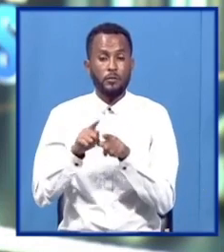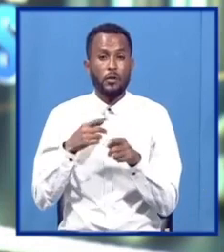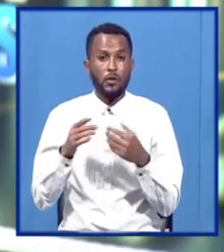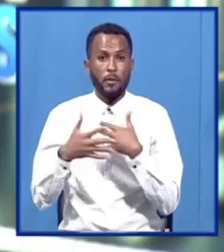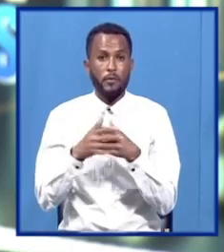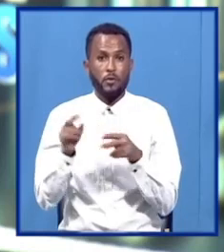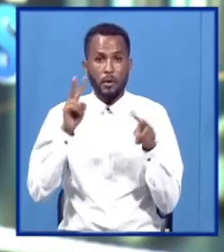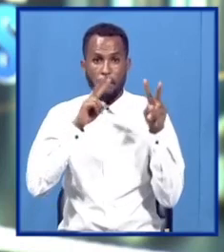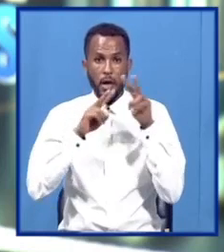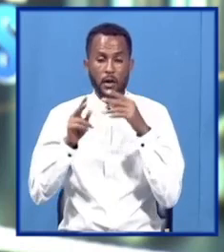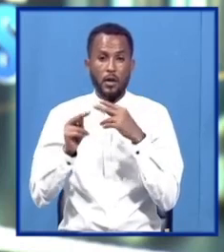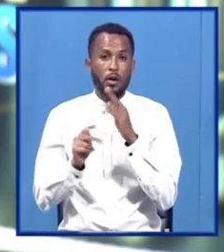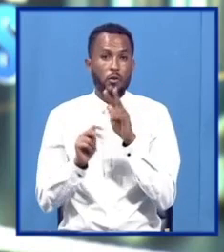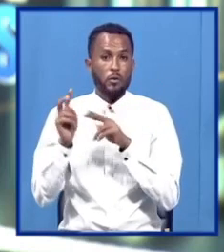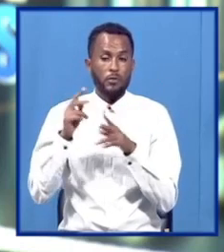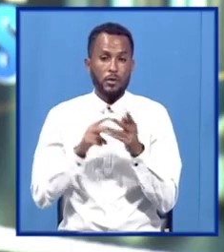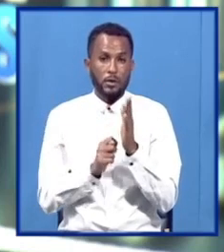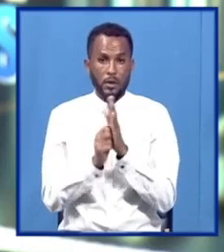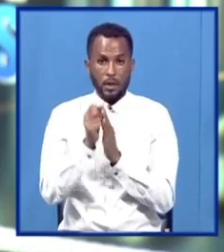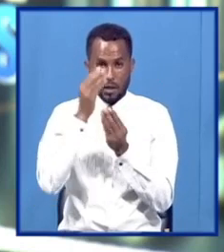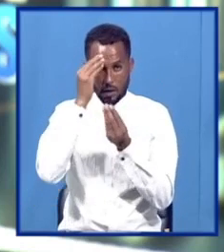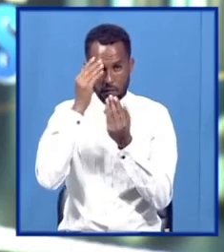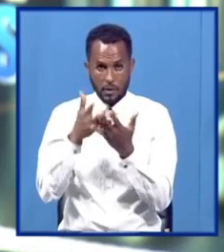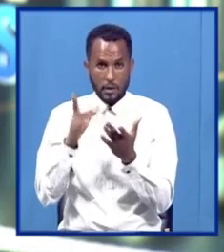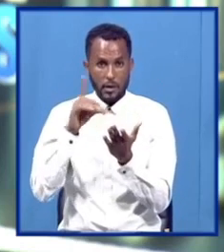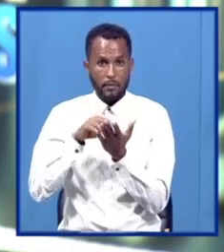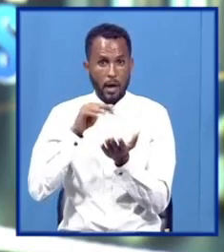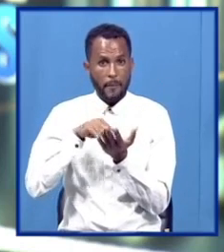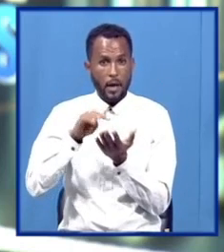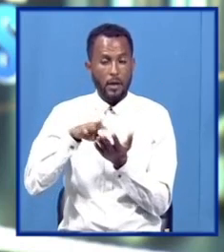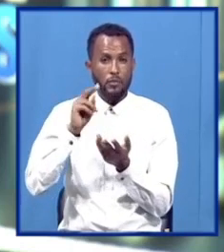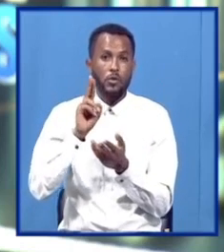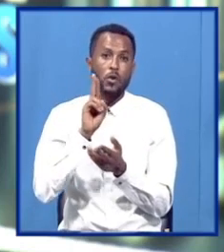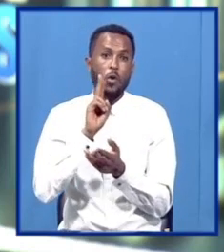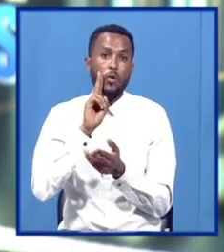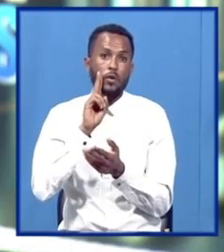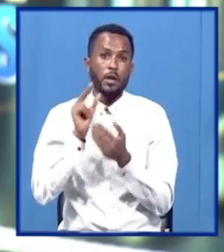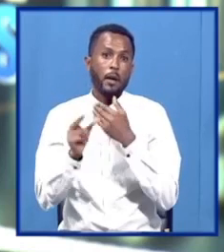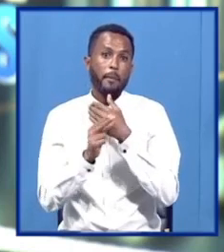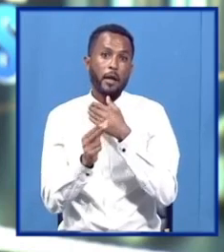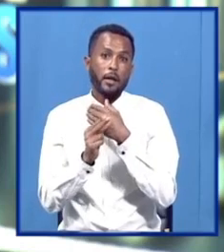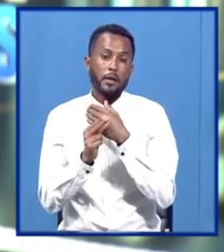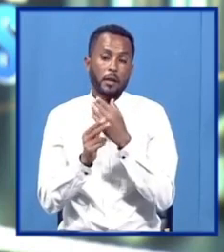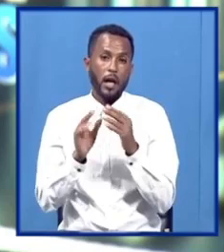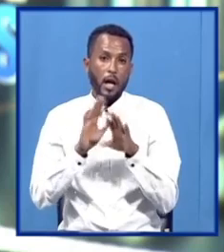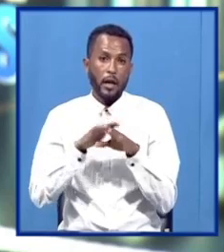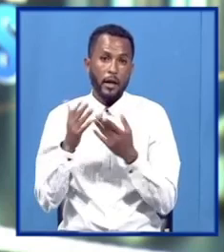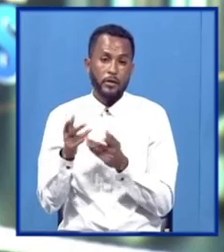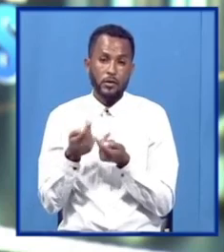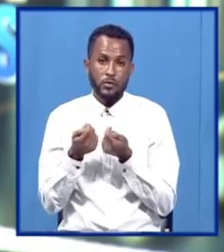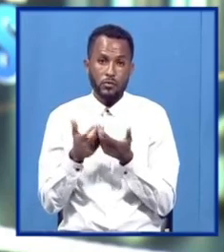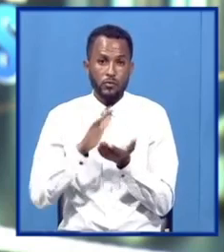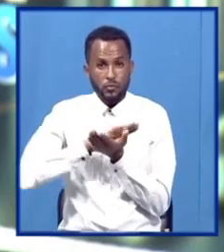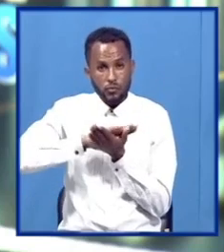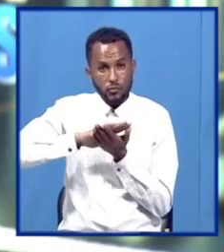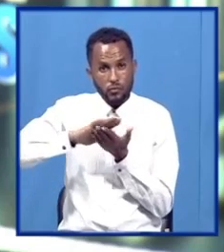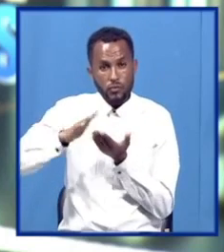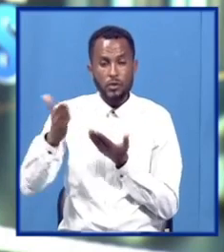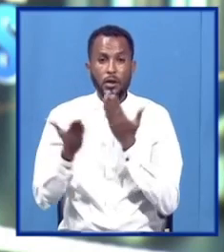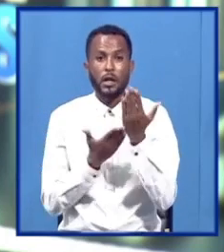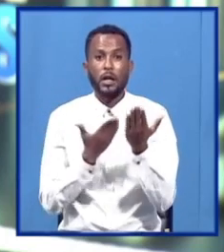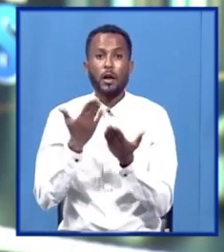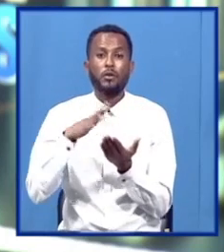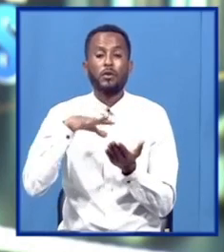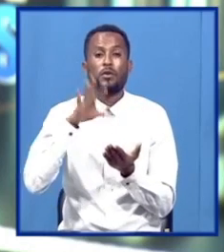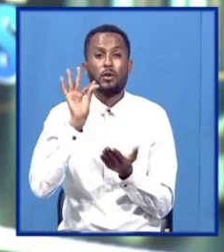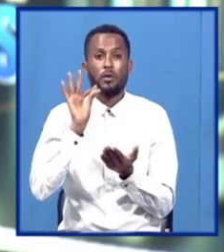بيرو بهلن توريزم انتغراف ليطلم اب كتما مقل زركبو هوتيلاتن بانك تاتن ون اغايش سلوتن صفوفن غلغالو